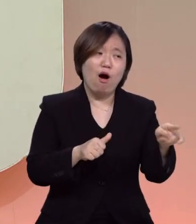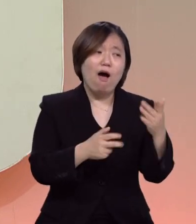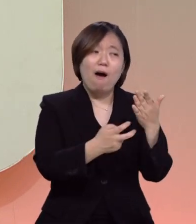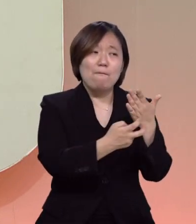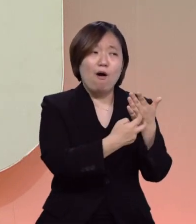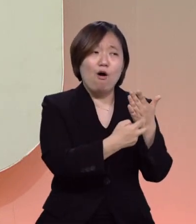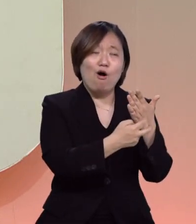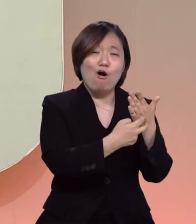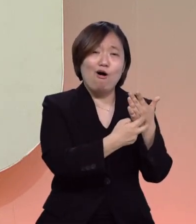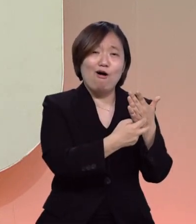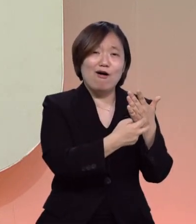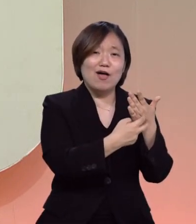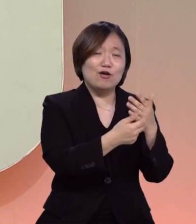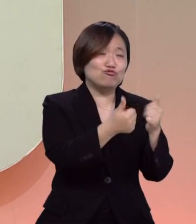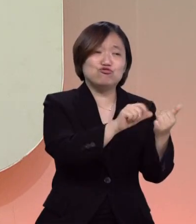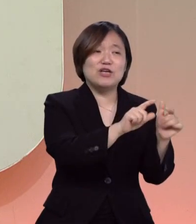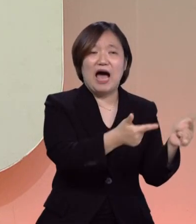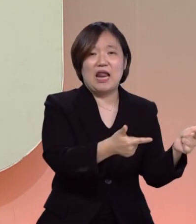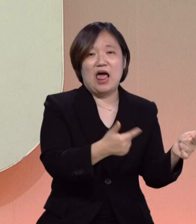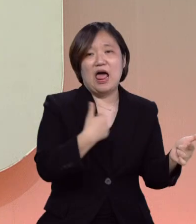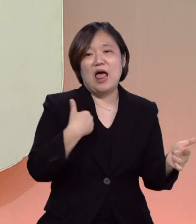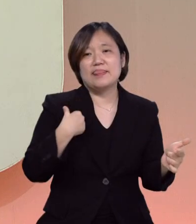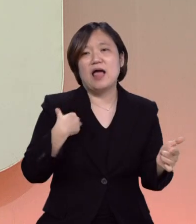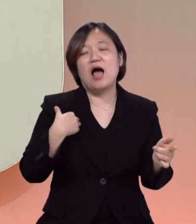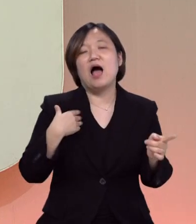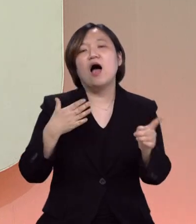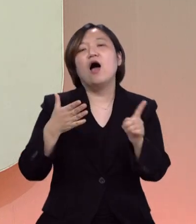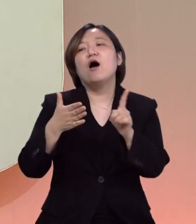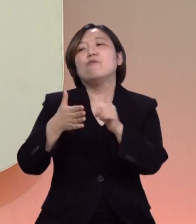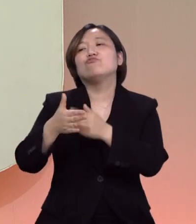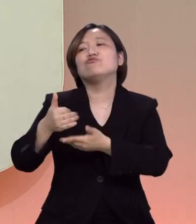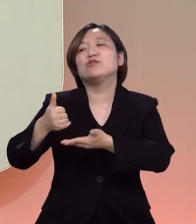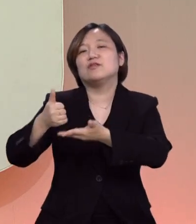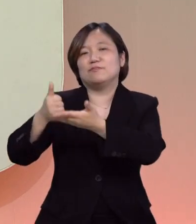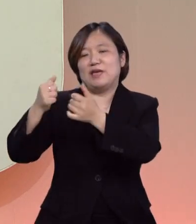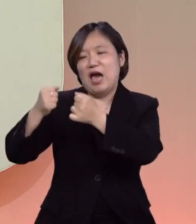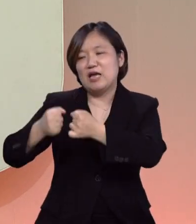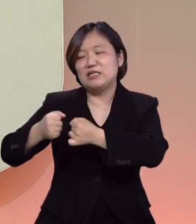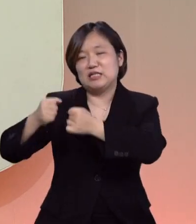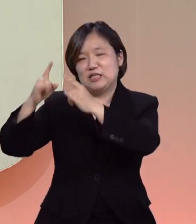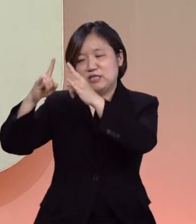승복을 입고 부처님 도량에서 죽겠다 그리고 그냥